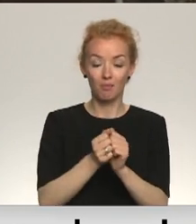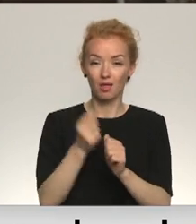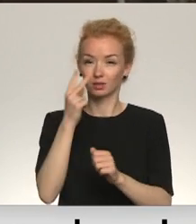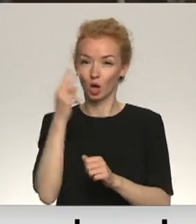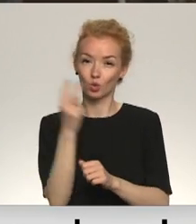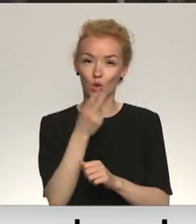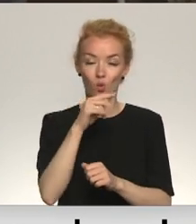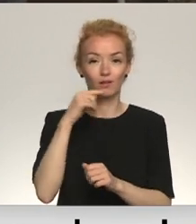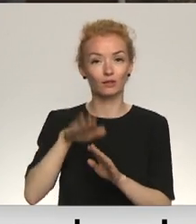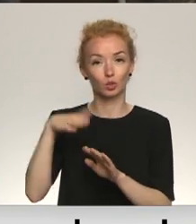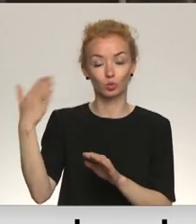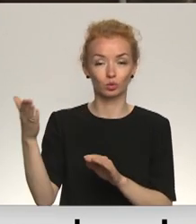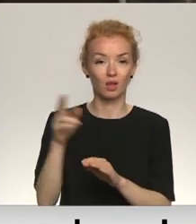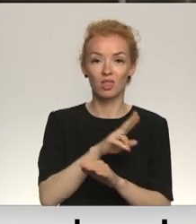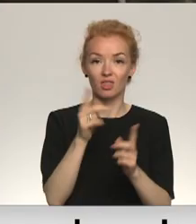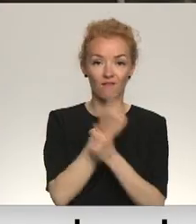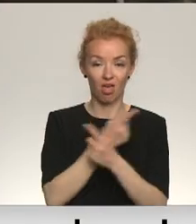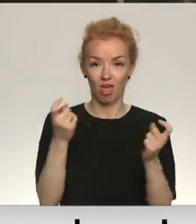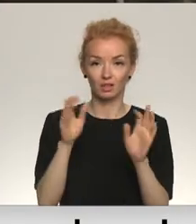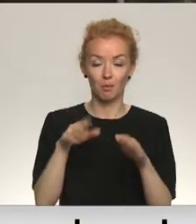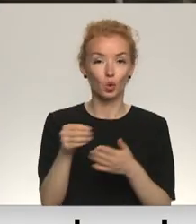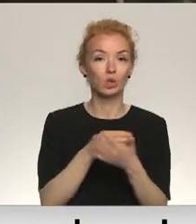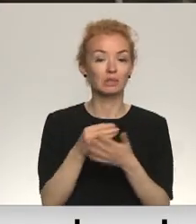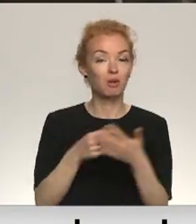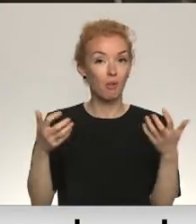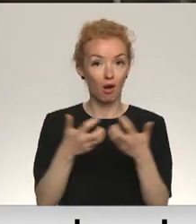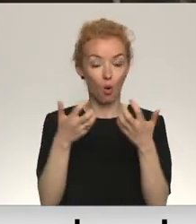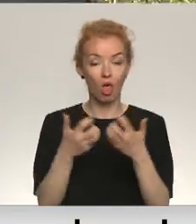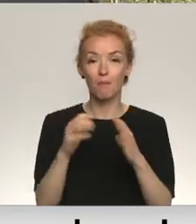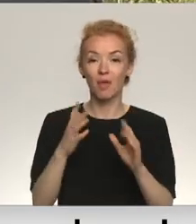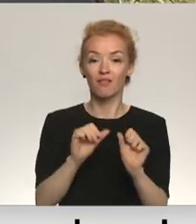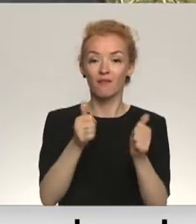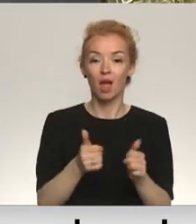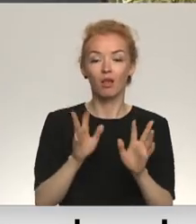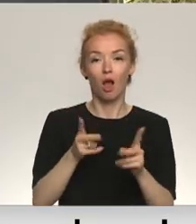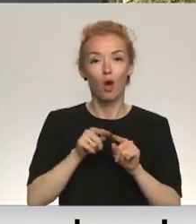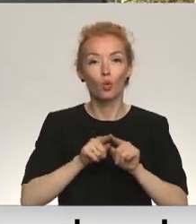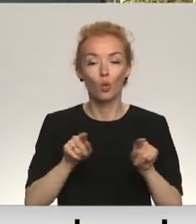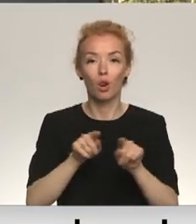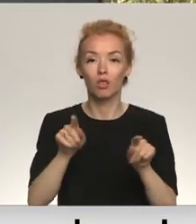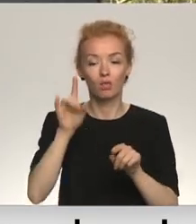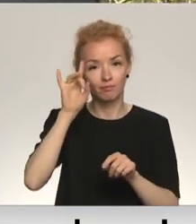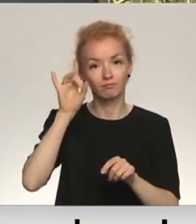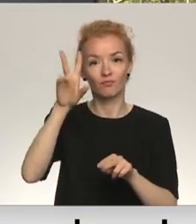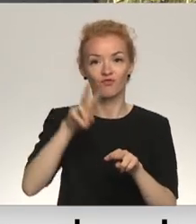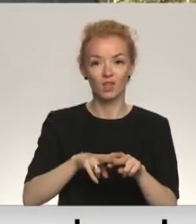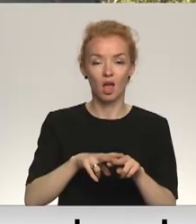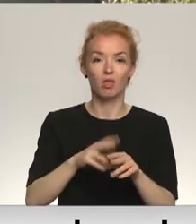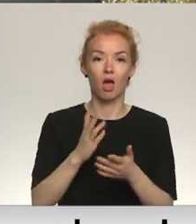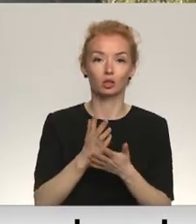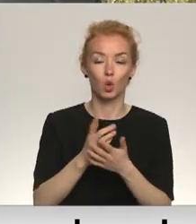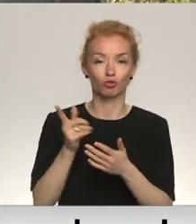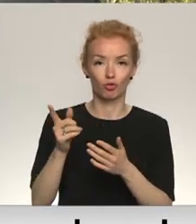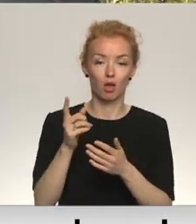Krievijas skatu punkta, nevēstot par nozīmīgām kaujām, bet esot veidot kā kulta vietas valdošajai ideoloģijai.